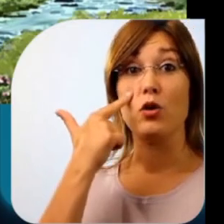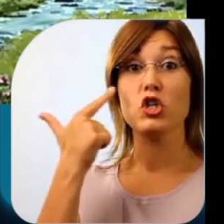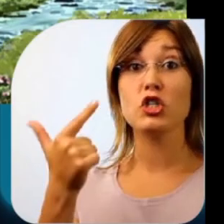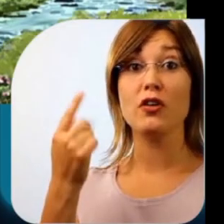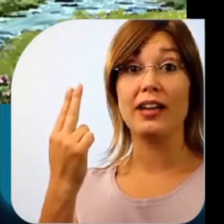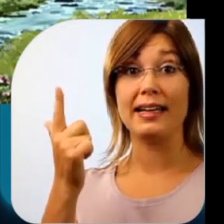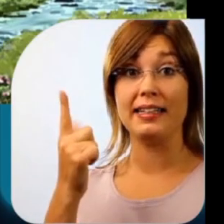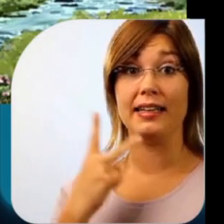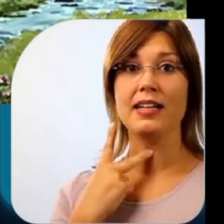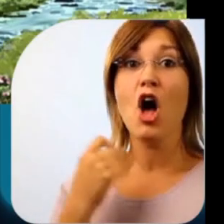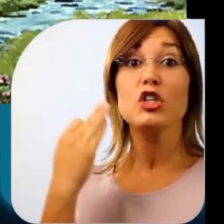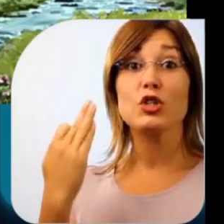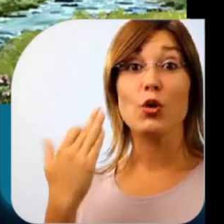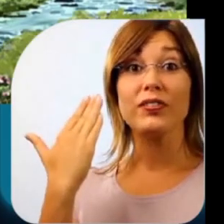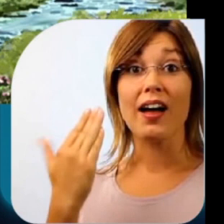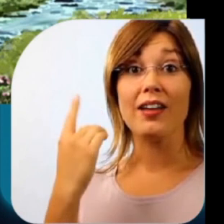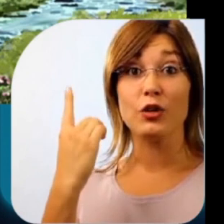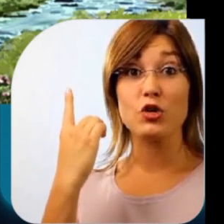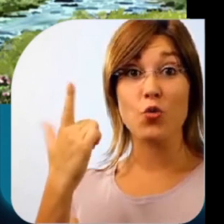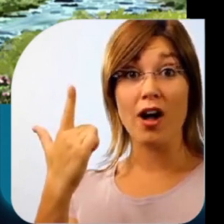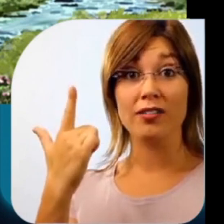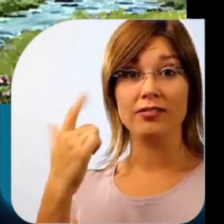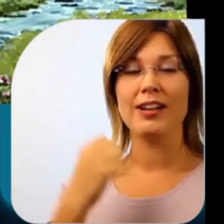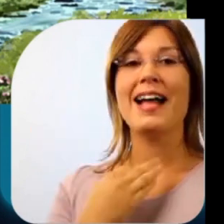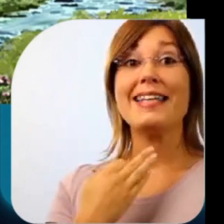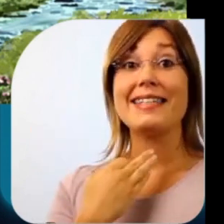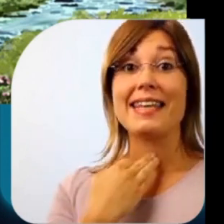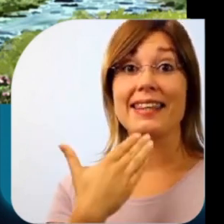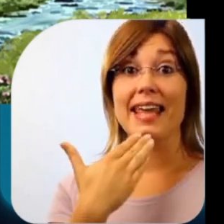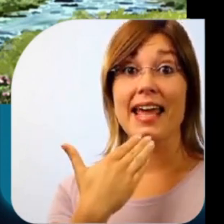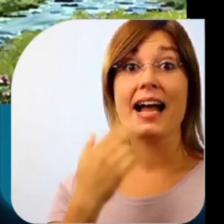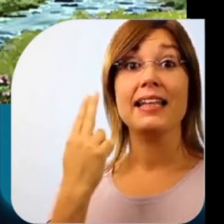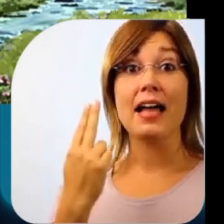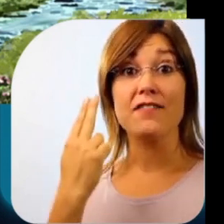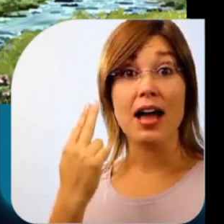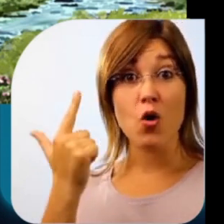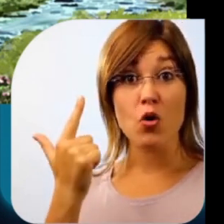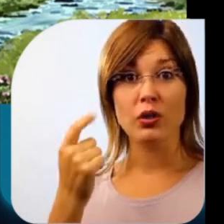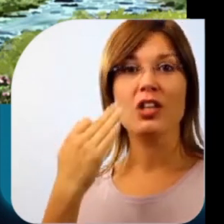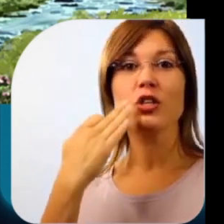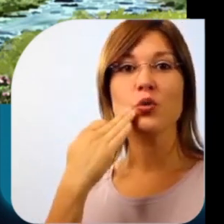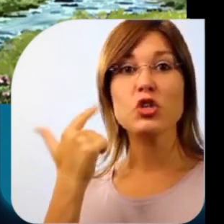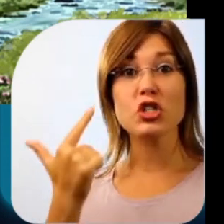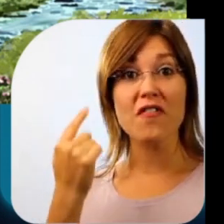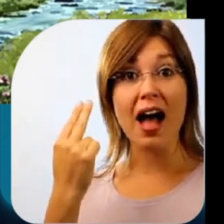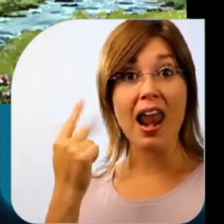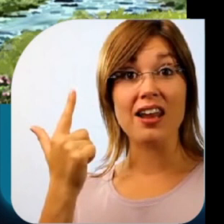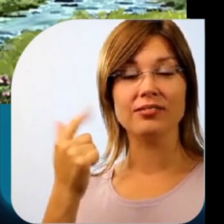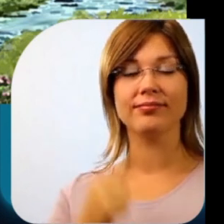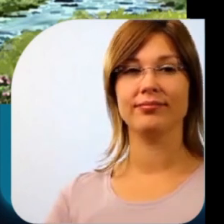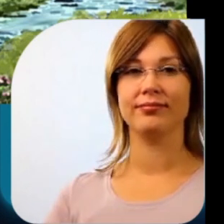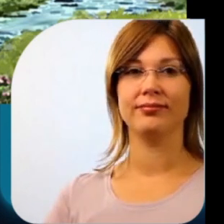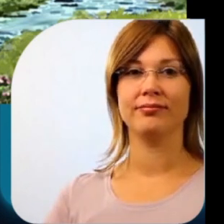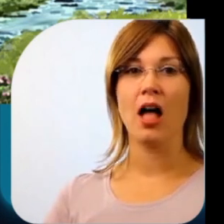Mais le chevalier sauta de joie. C'était Cavallo, son